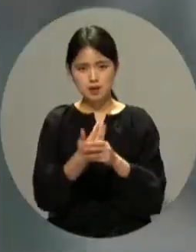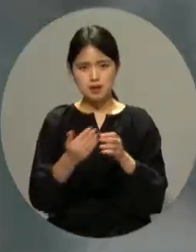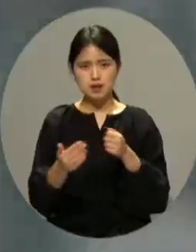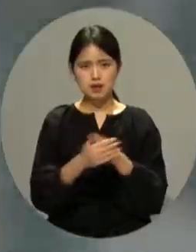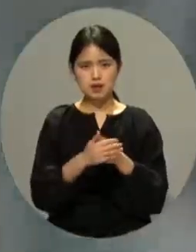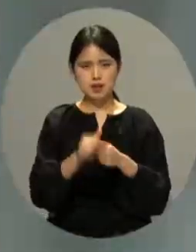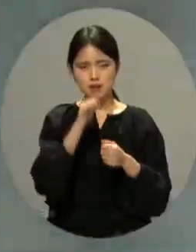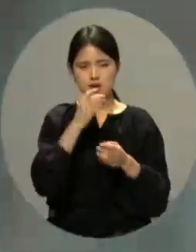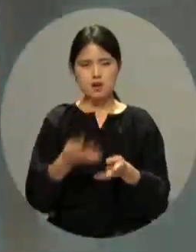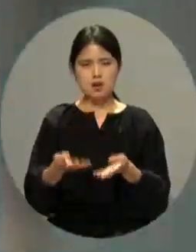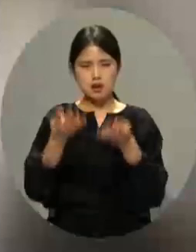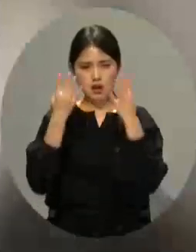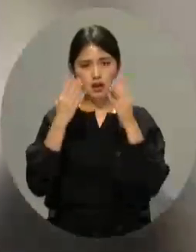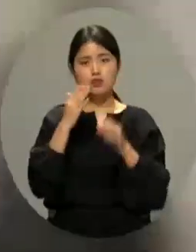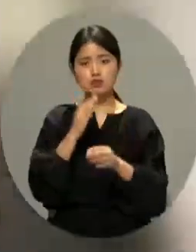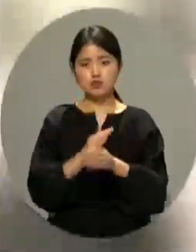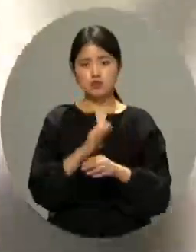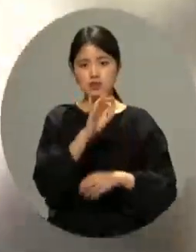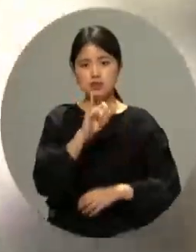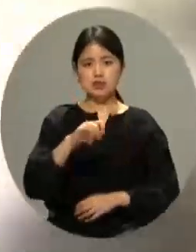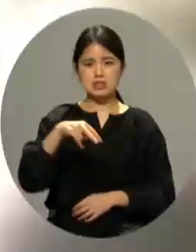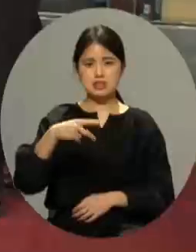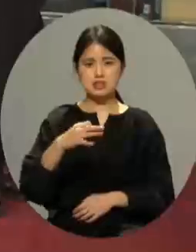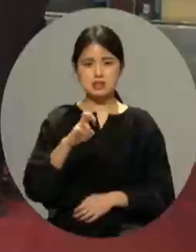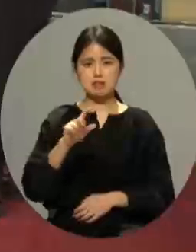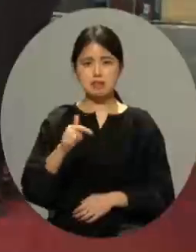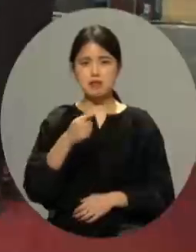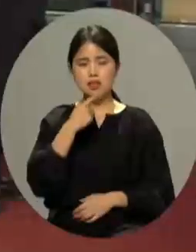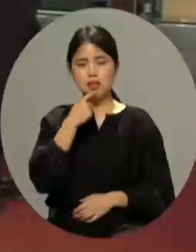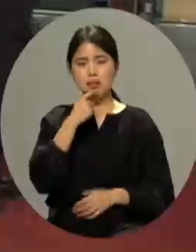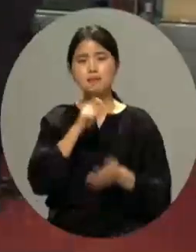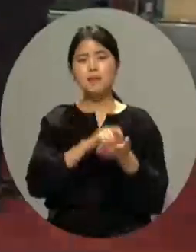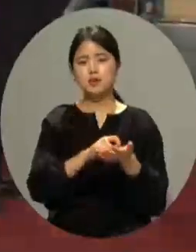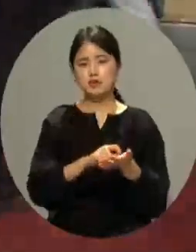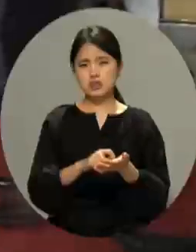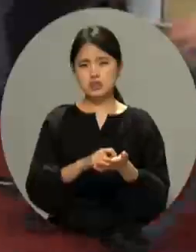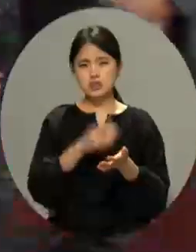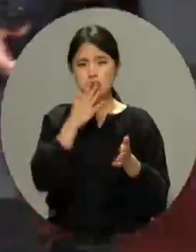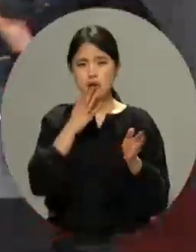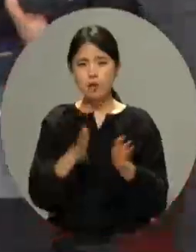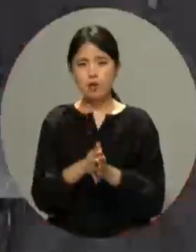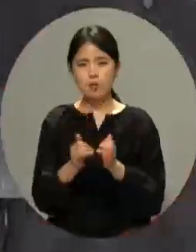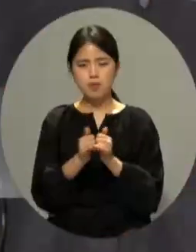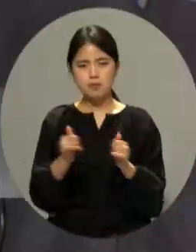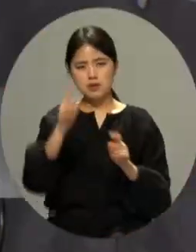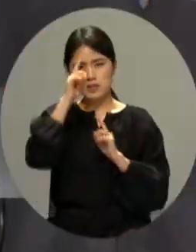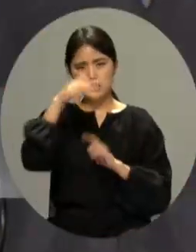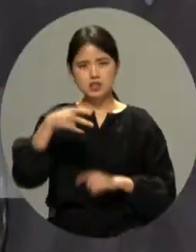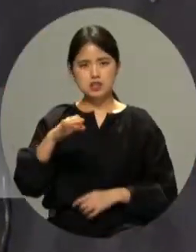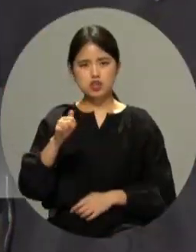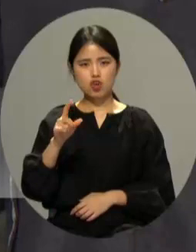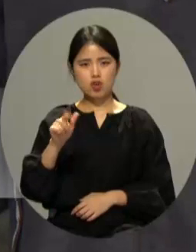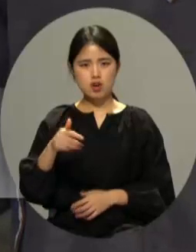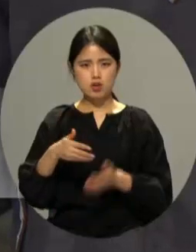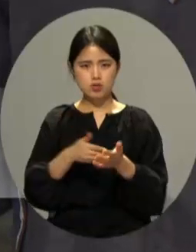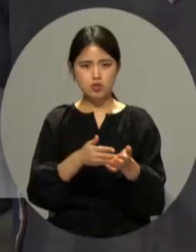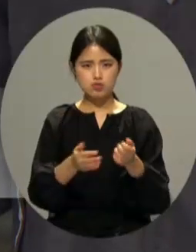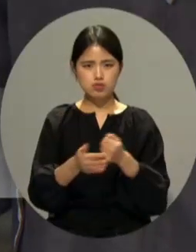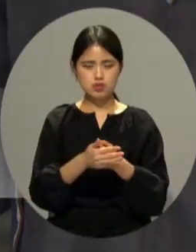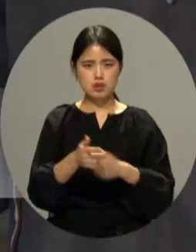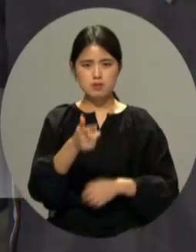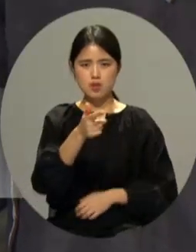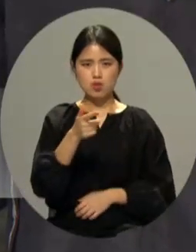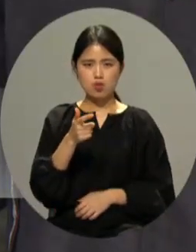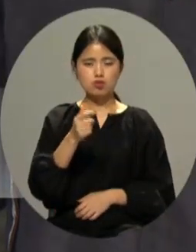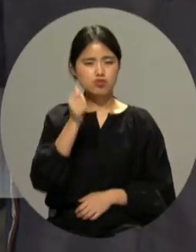무기징역을 선고받고 수감 중이던 이승만의 편지 홍범인 이정학의 요구로 백경사의 권총을 숙박업소